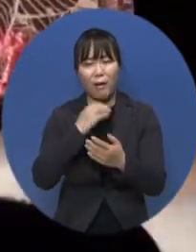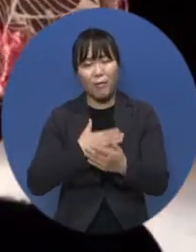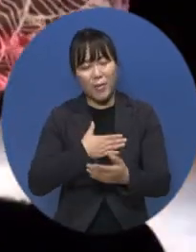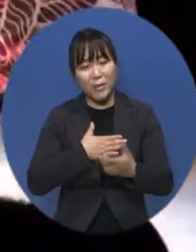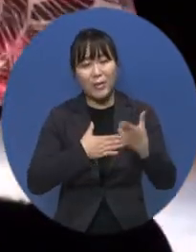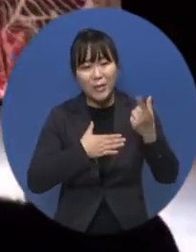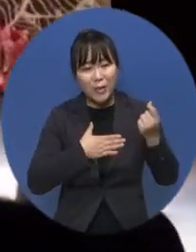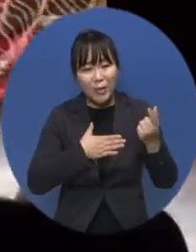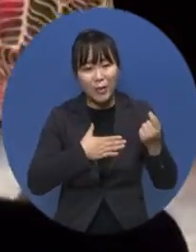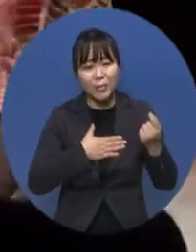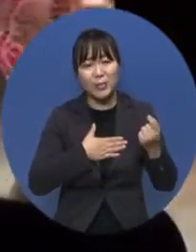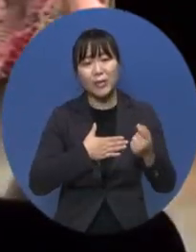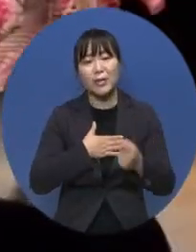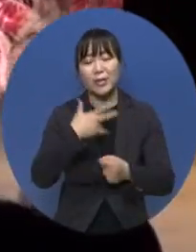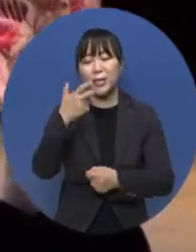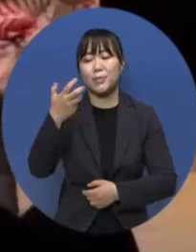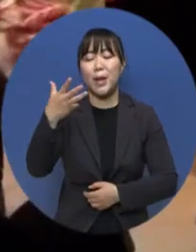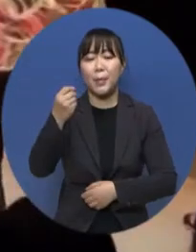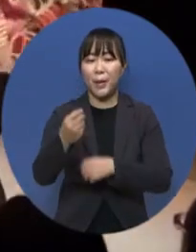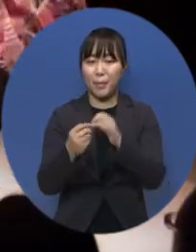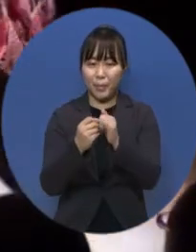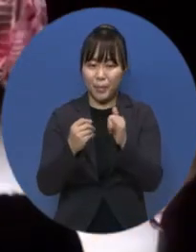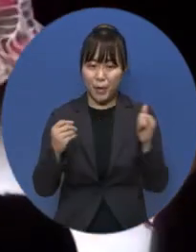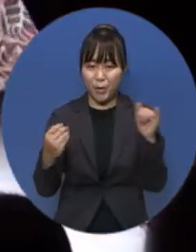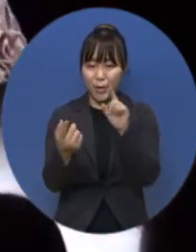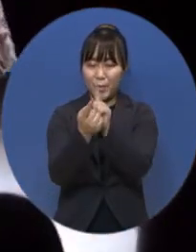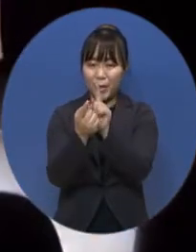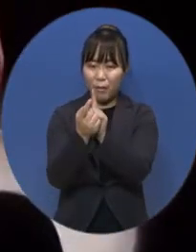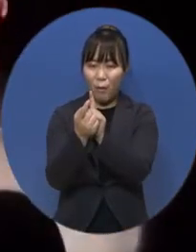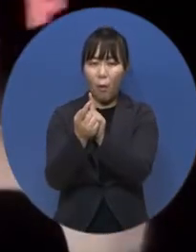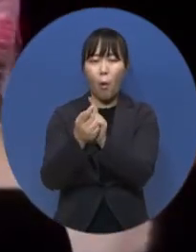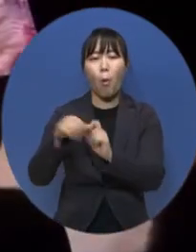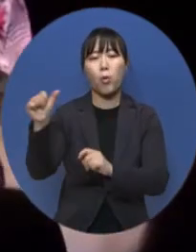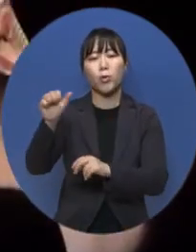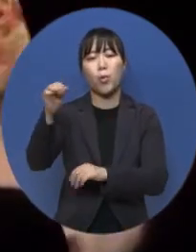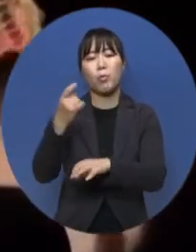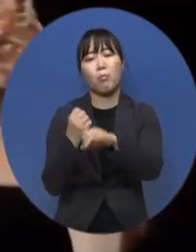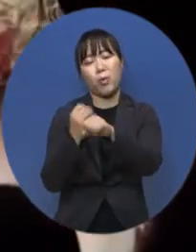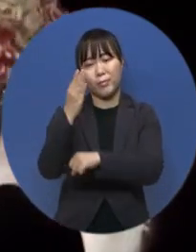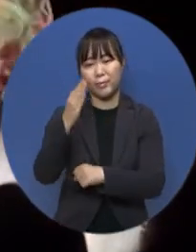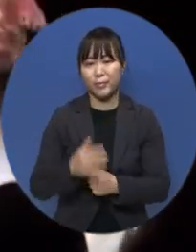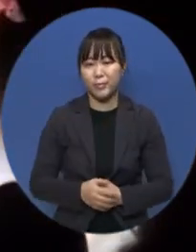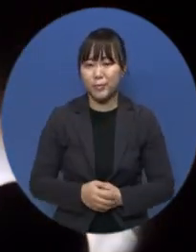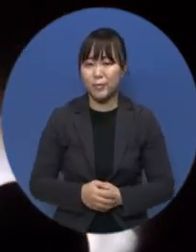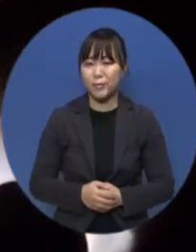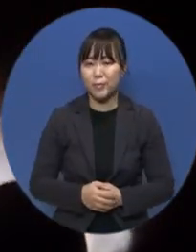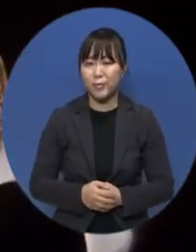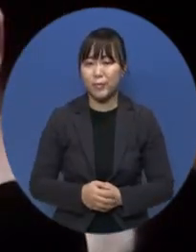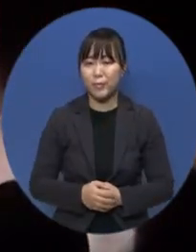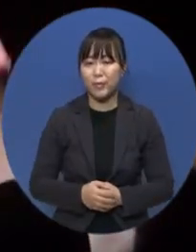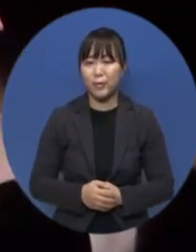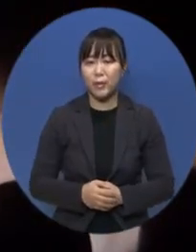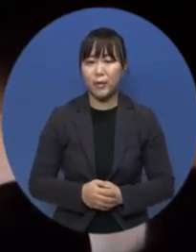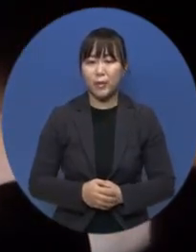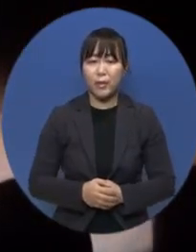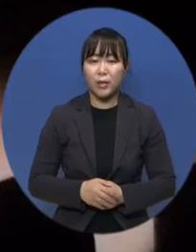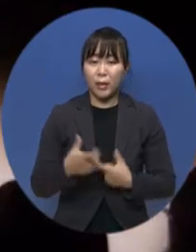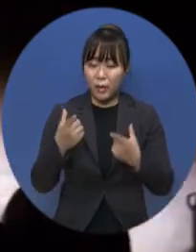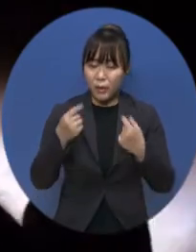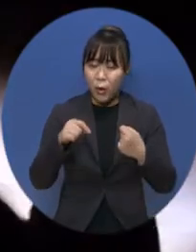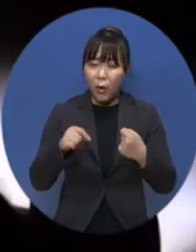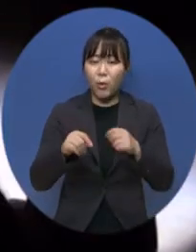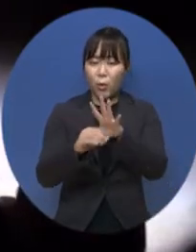선사하며 78만 명의 관객들을 만나 5천회를 넘는 공연을 이어왔습니다. 한편 뮤지컬